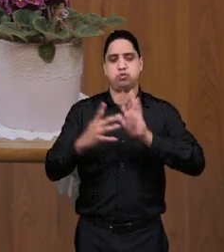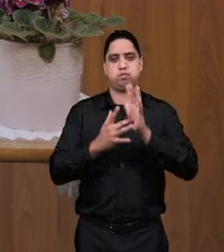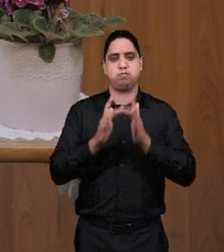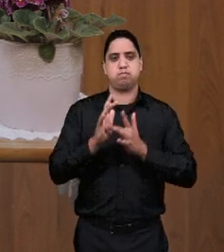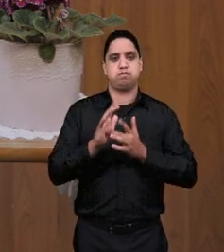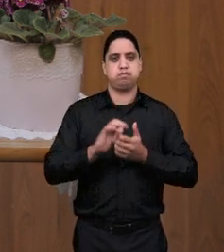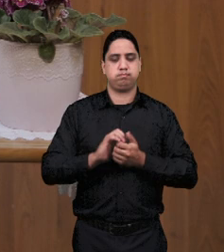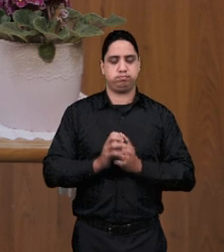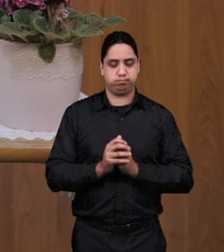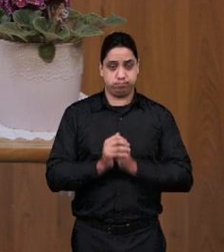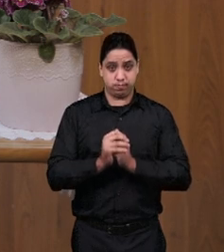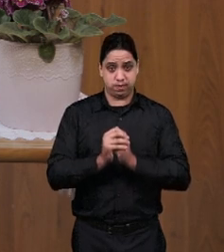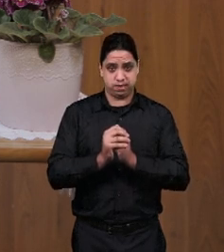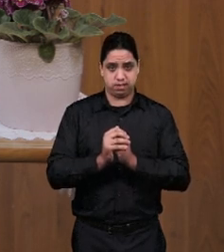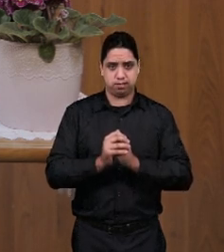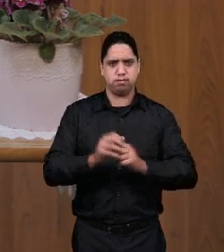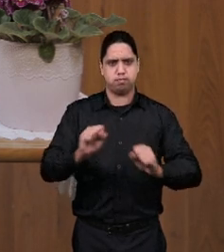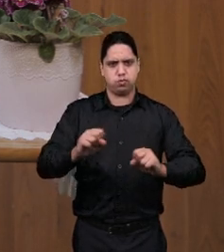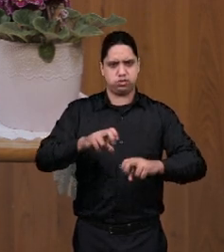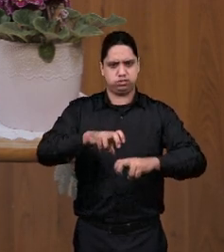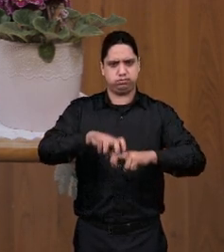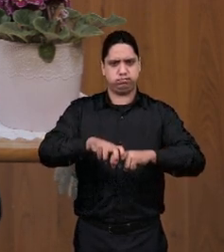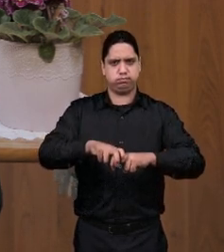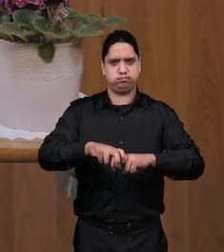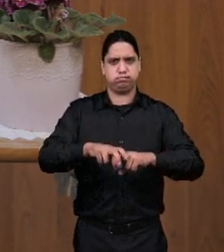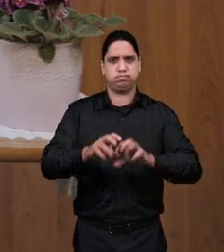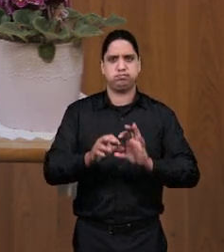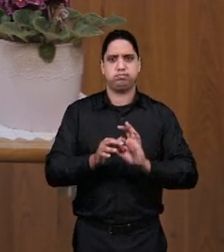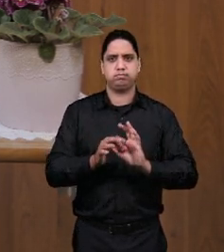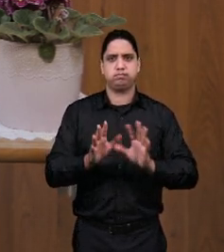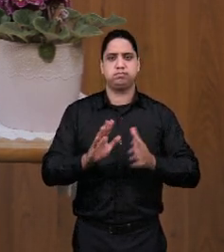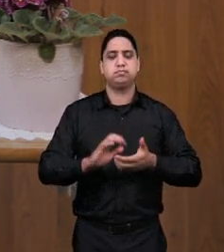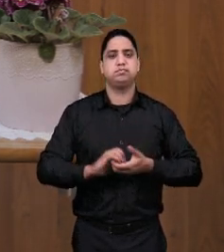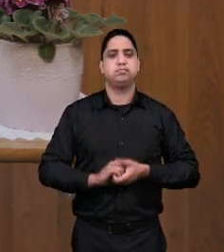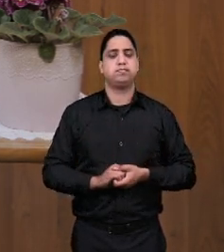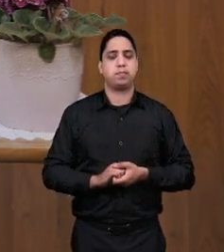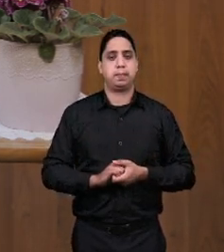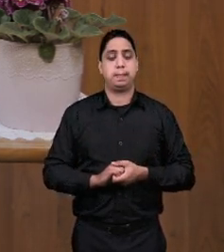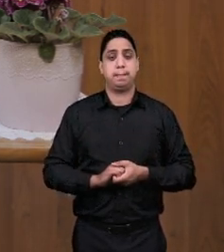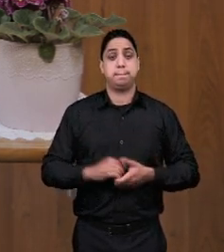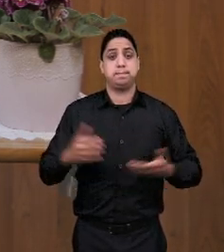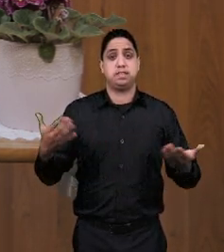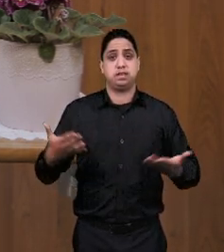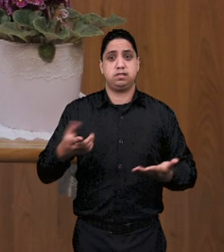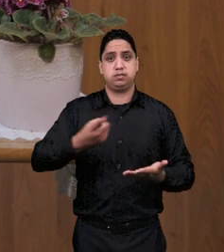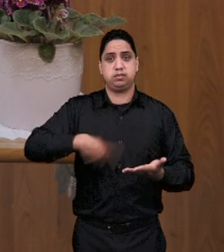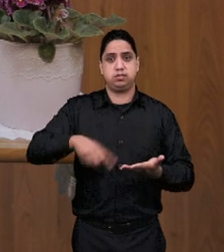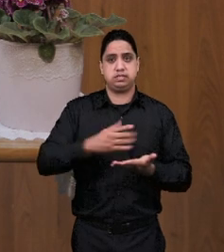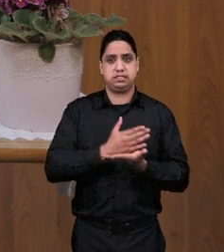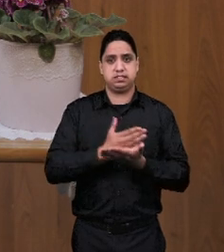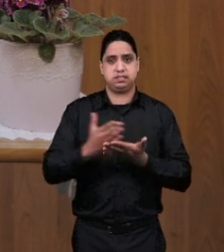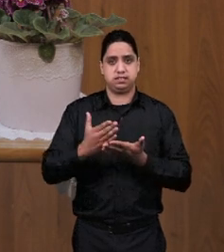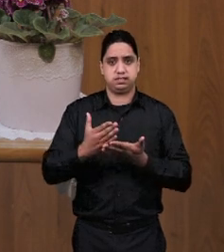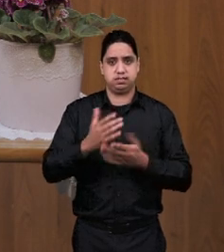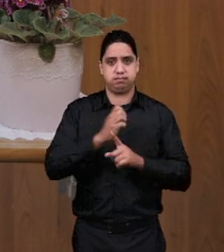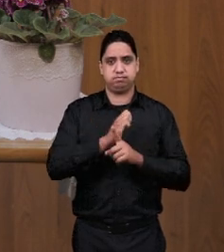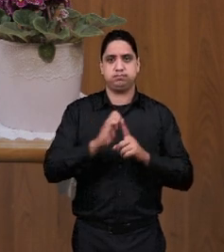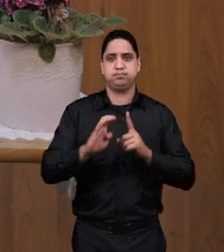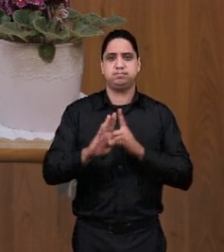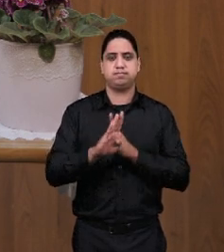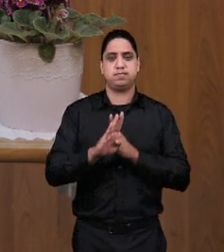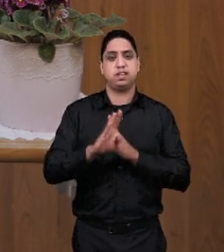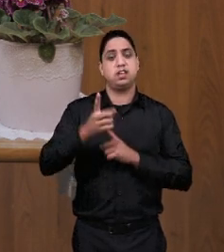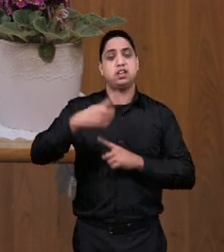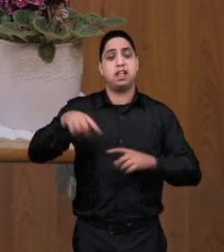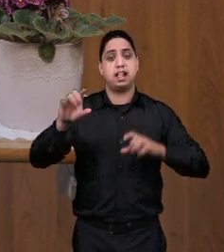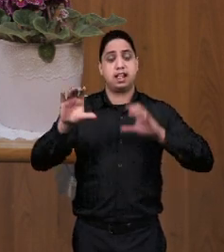Amen. Tous peuvent s'asseoir. Nous allons donner continuité à l'école biblique dominicale. Nous allons